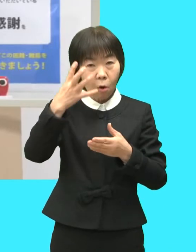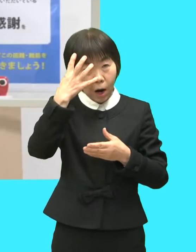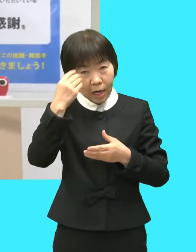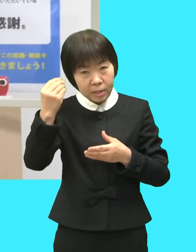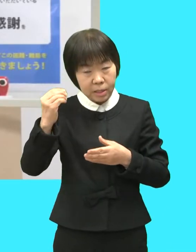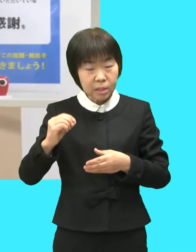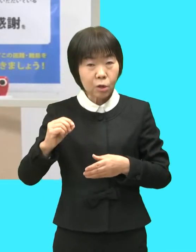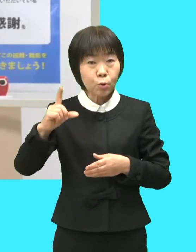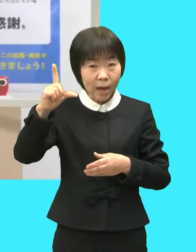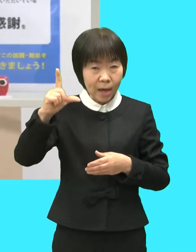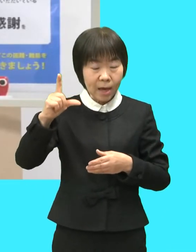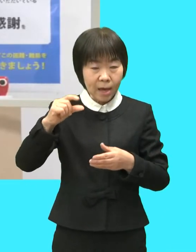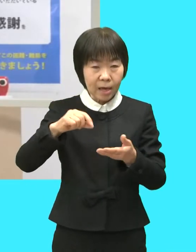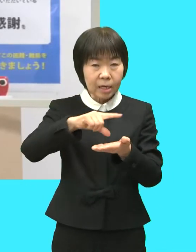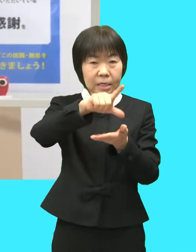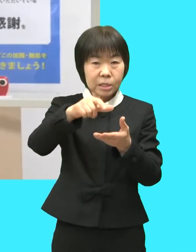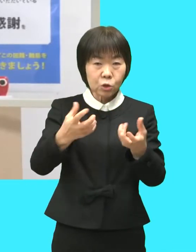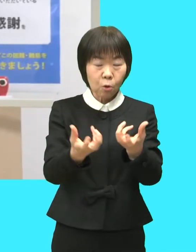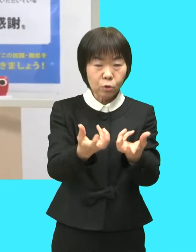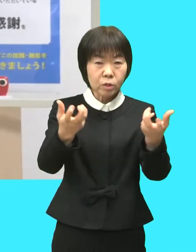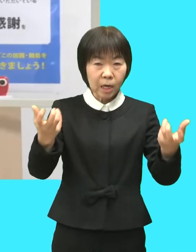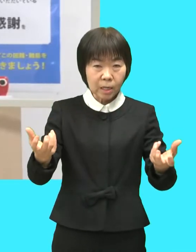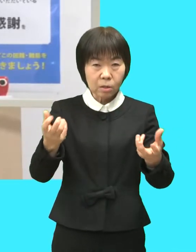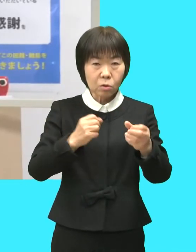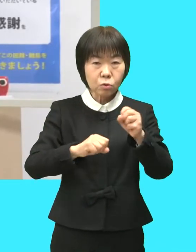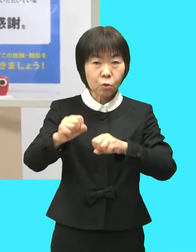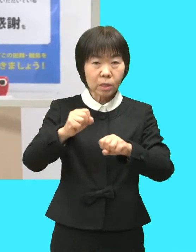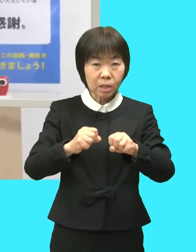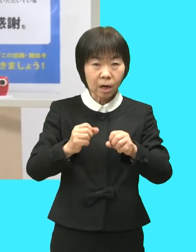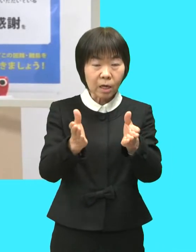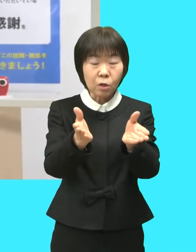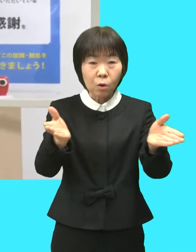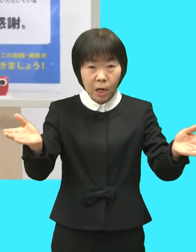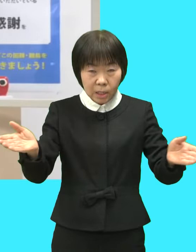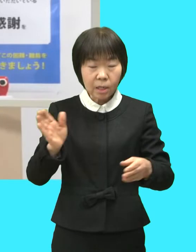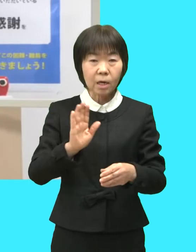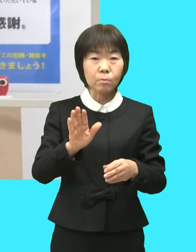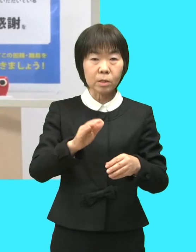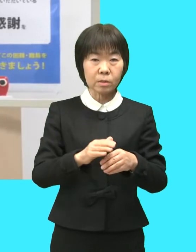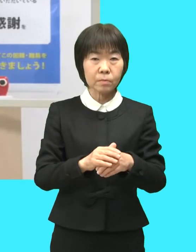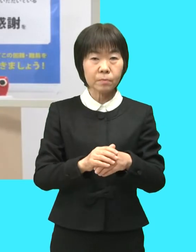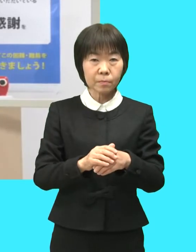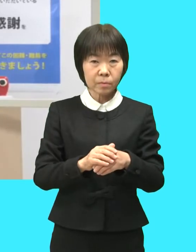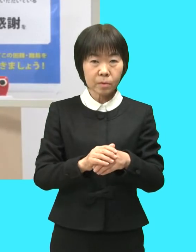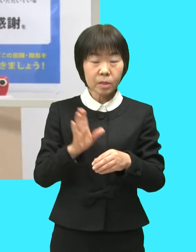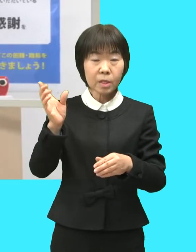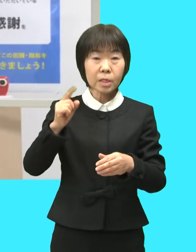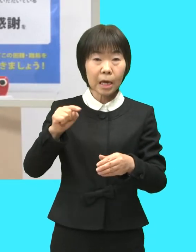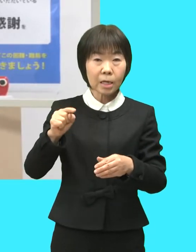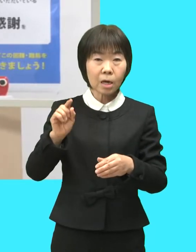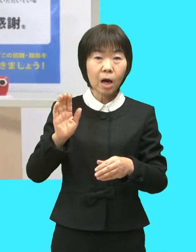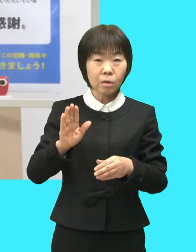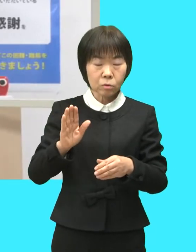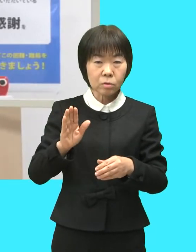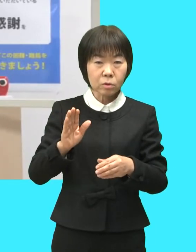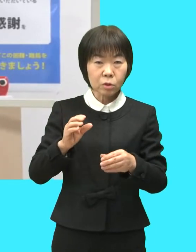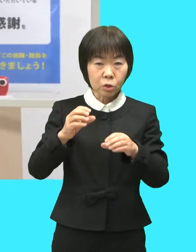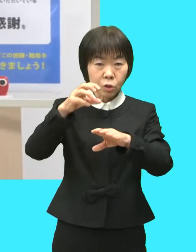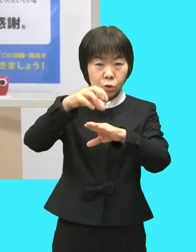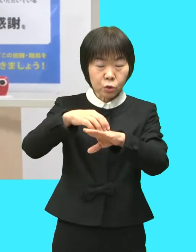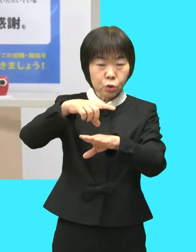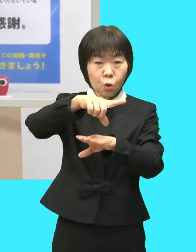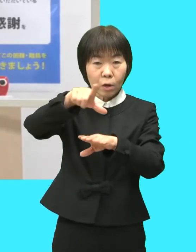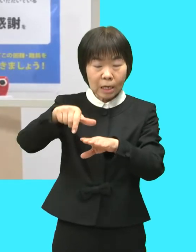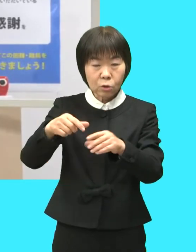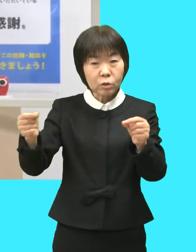り、地方分散の動きが広がりを見せております。本県が持つ首都圏との近